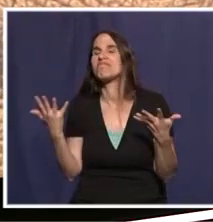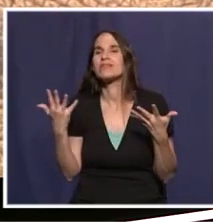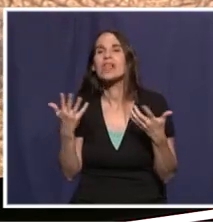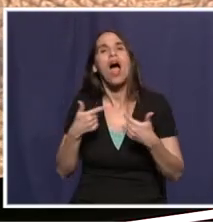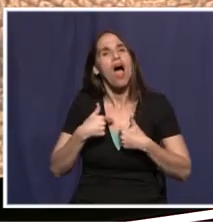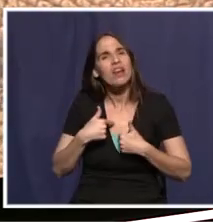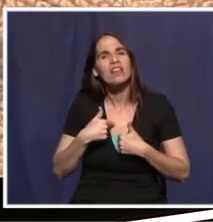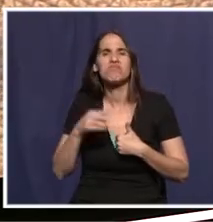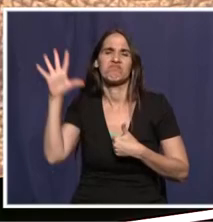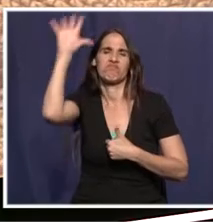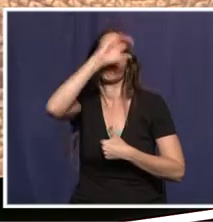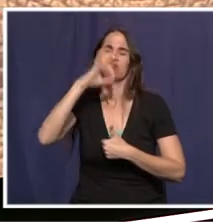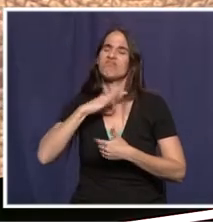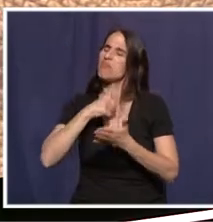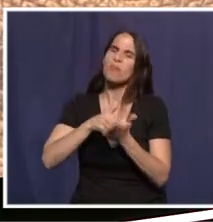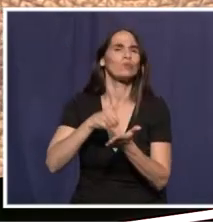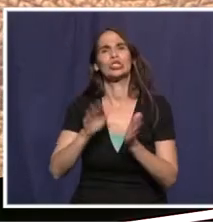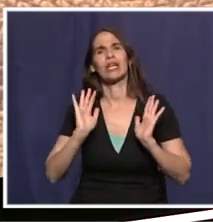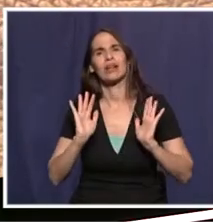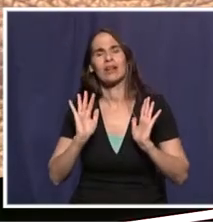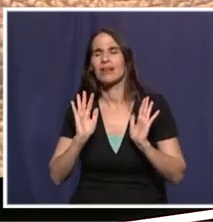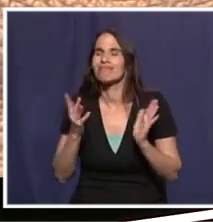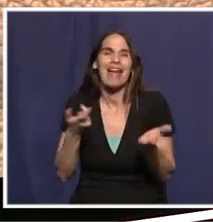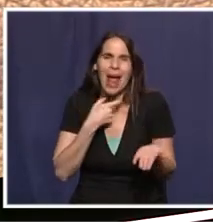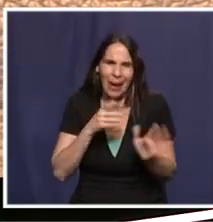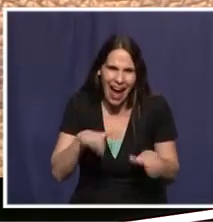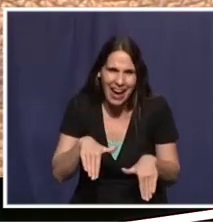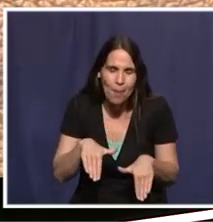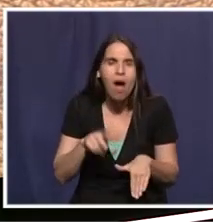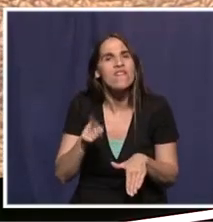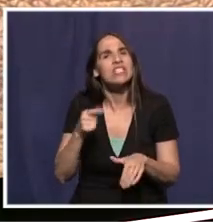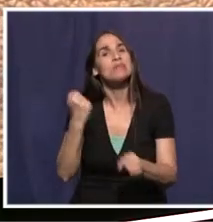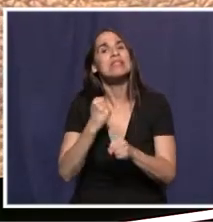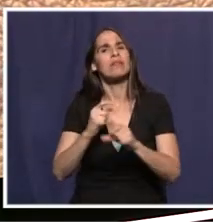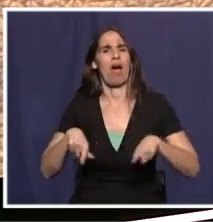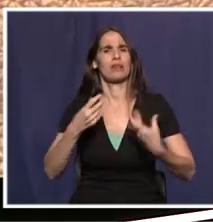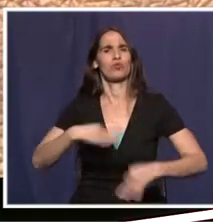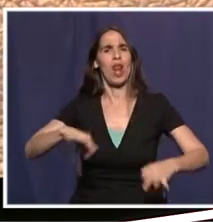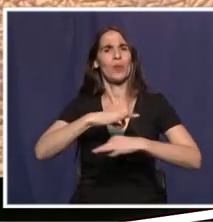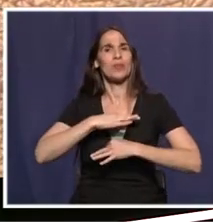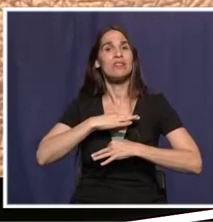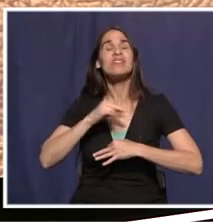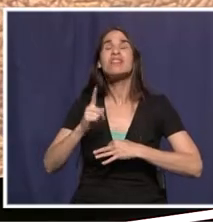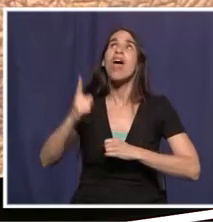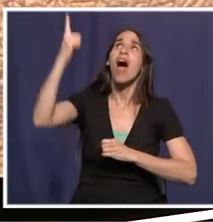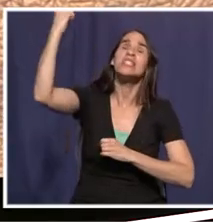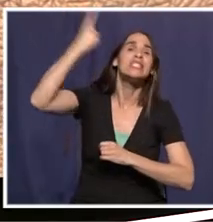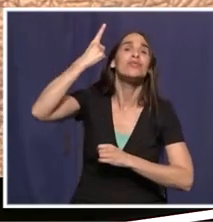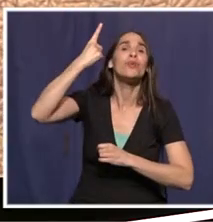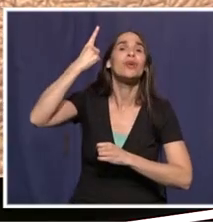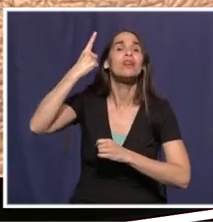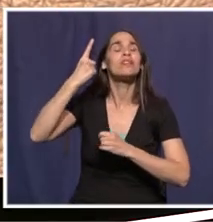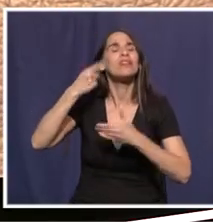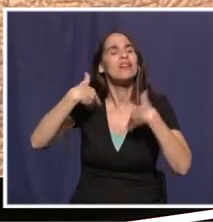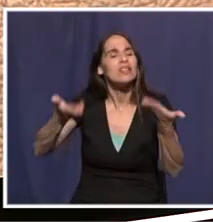נשאר נאמן לדרך הזאת. לא כי אין לנו ברירה, ואין לנו, אלא כי זאת משימת החיים של האדם. זה הציווי הקטגוריה הבסיסי